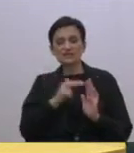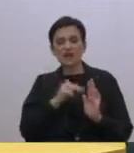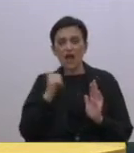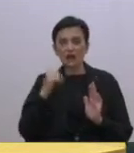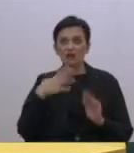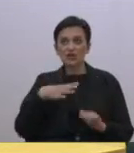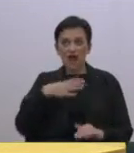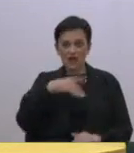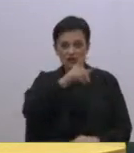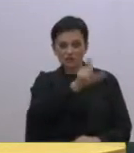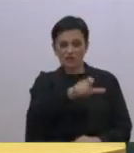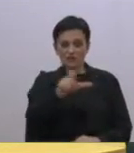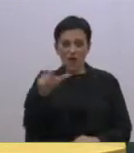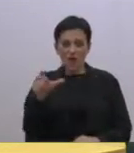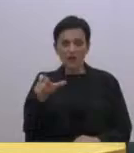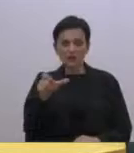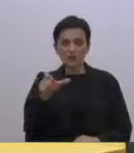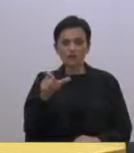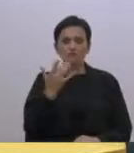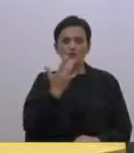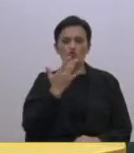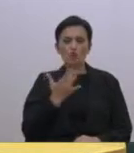საკუთრების, რომლებიც მას კომუნისტებმა